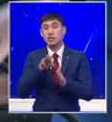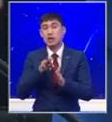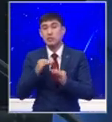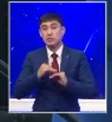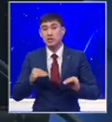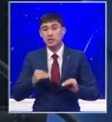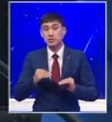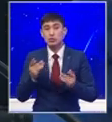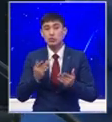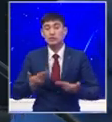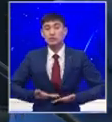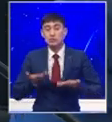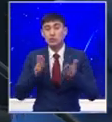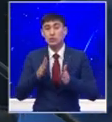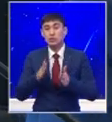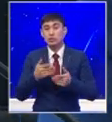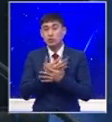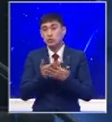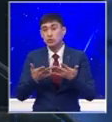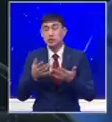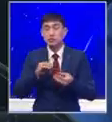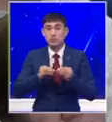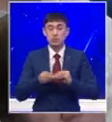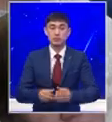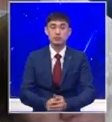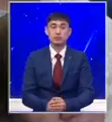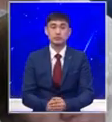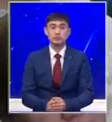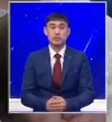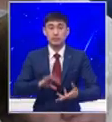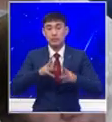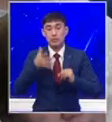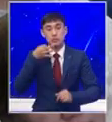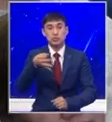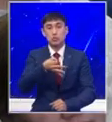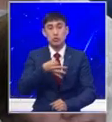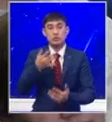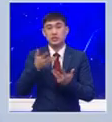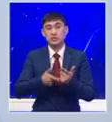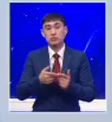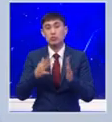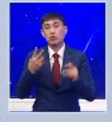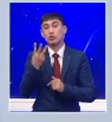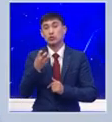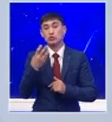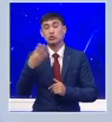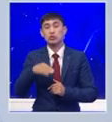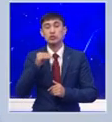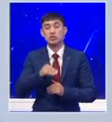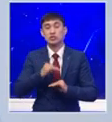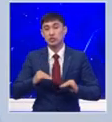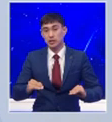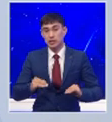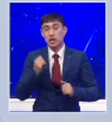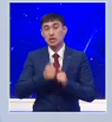дети, что в их жизни происходит и прочие нюансы. В целом в Алматинской области насчитывается более 340 тысяч